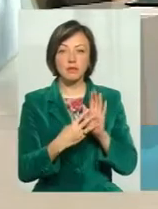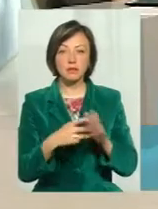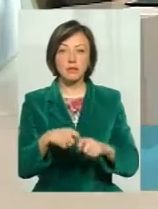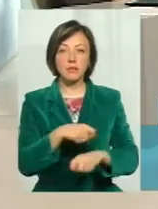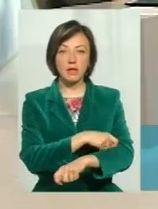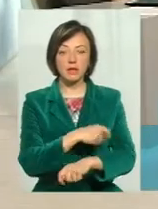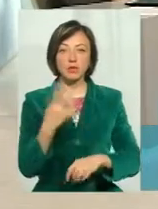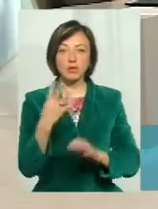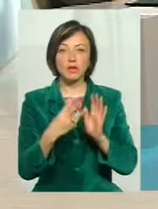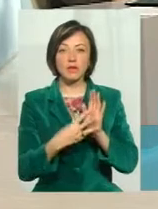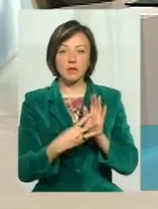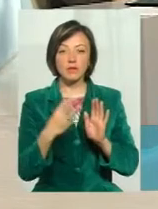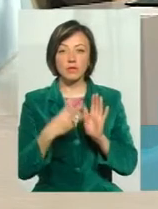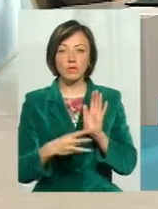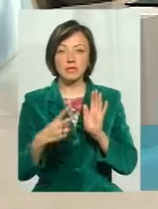метрів.